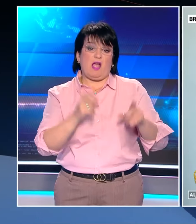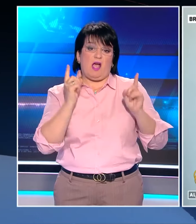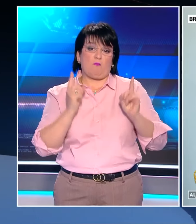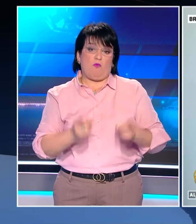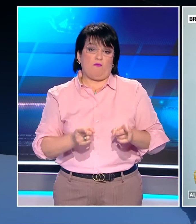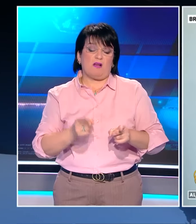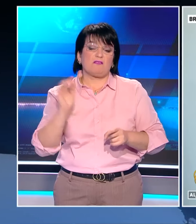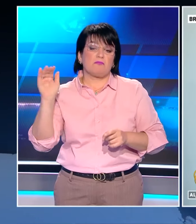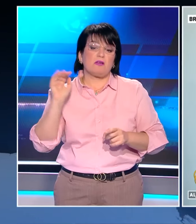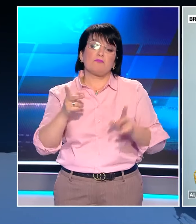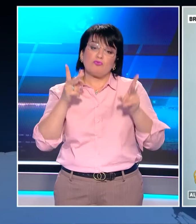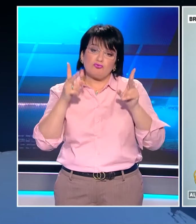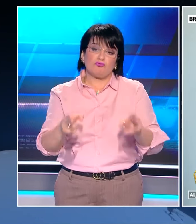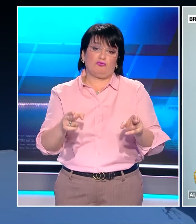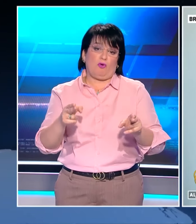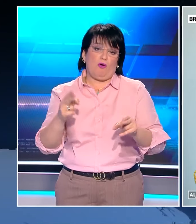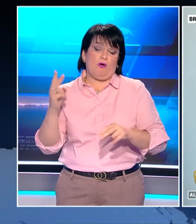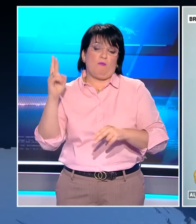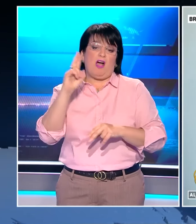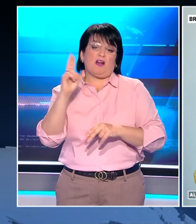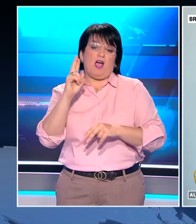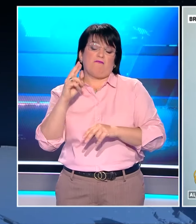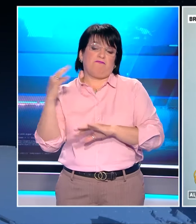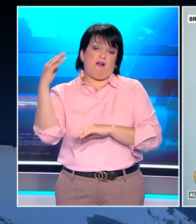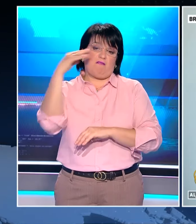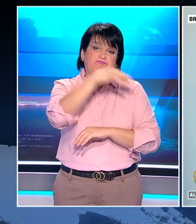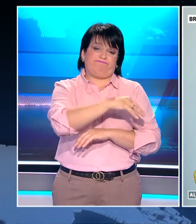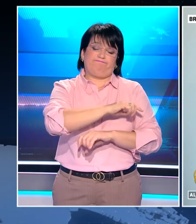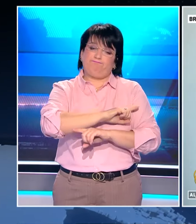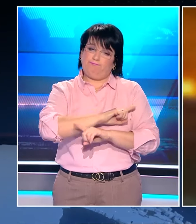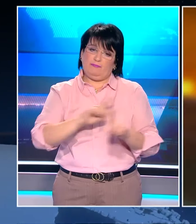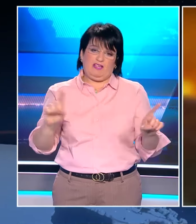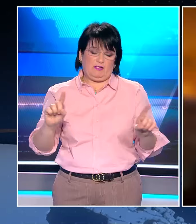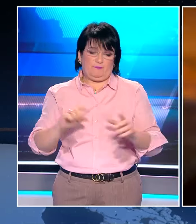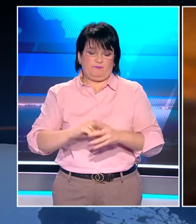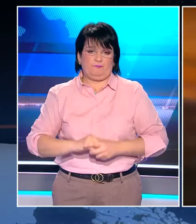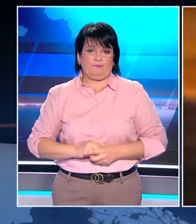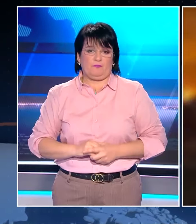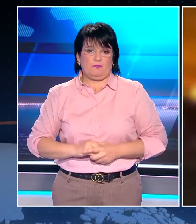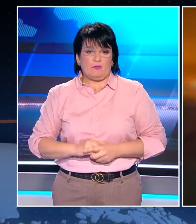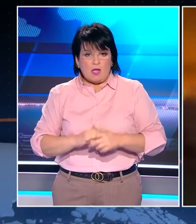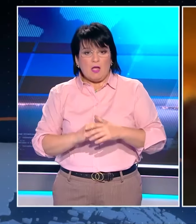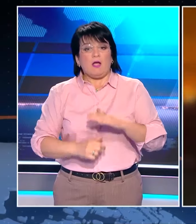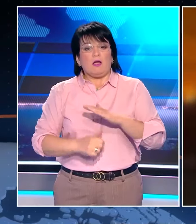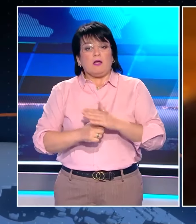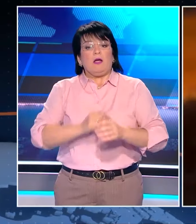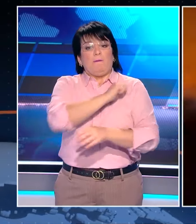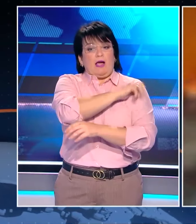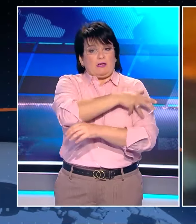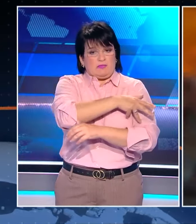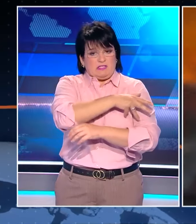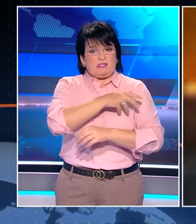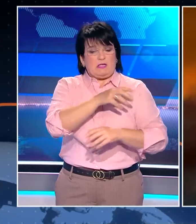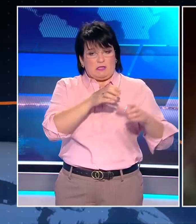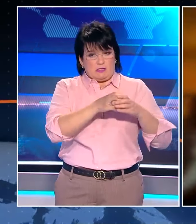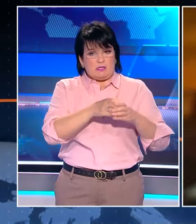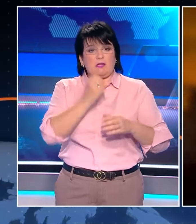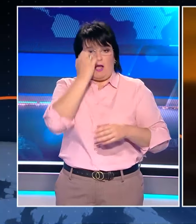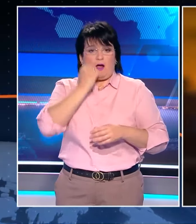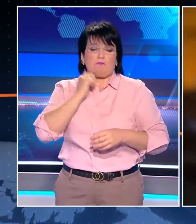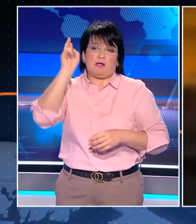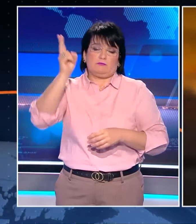is calling to stop this attack on Rafah. Η Προεδρία της Παλαιστινιακής Αρχής και η Χαμάς κατηγόρησαν